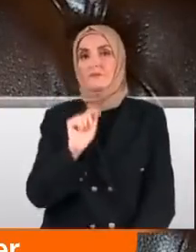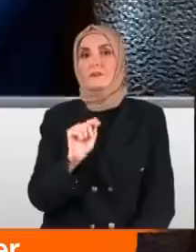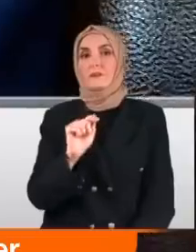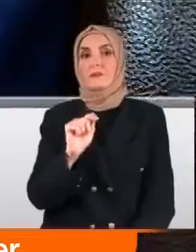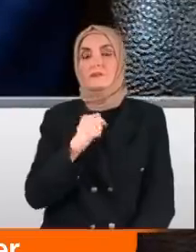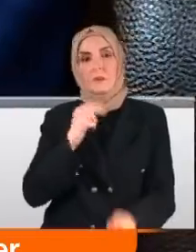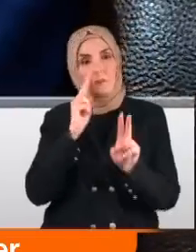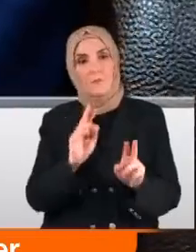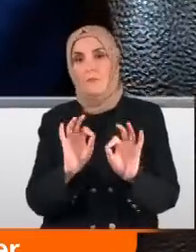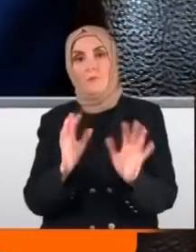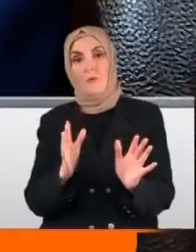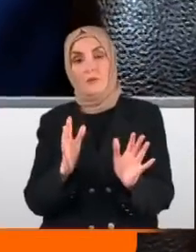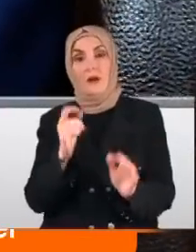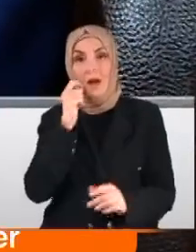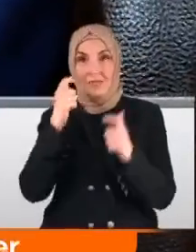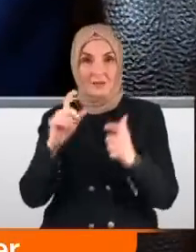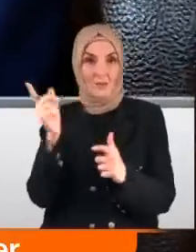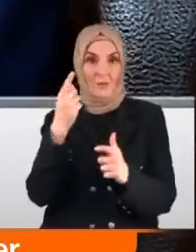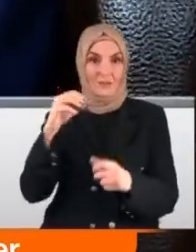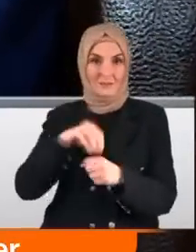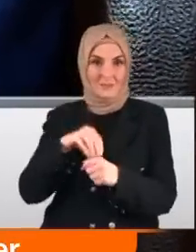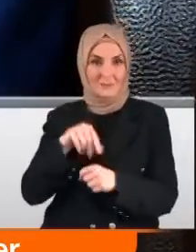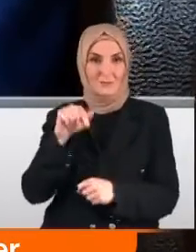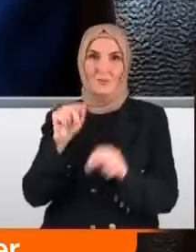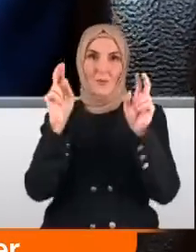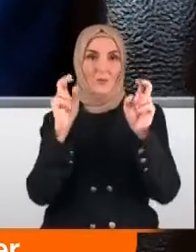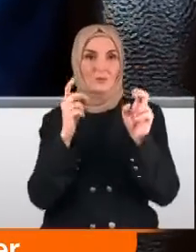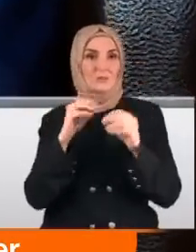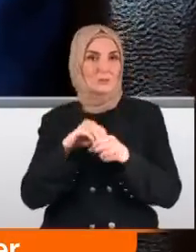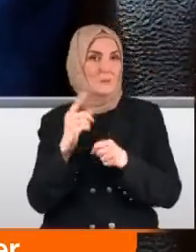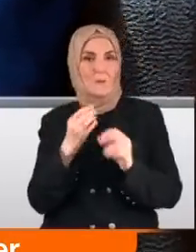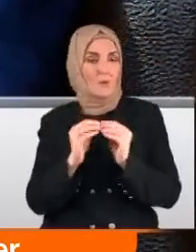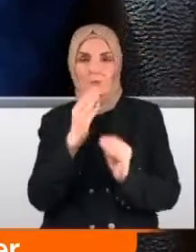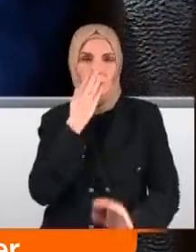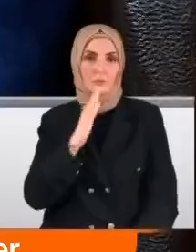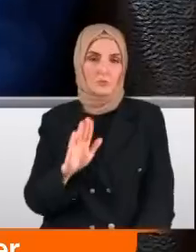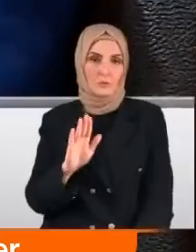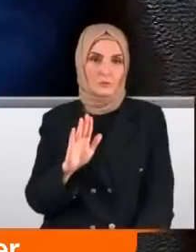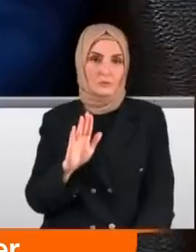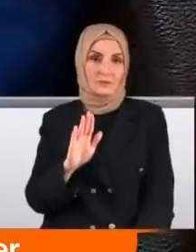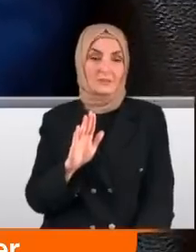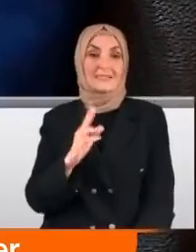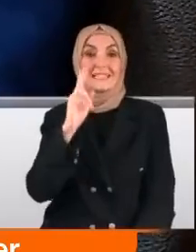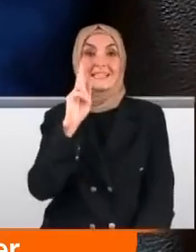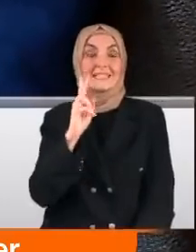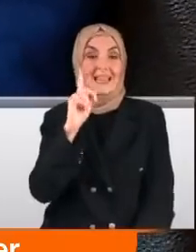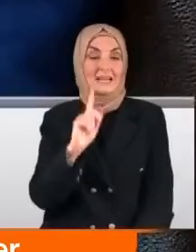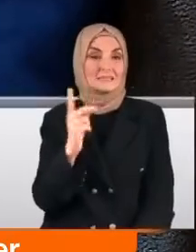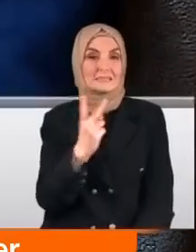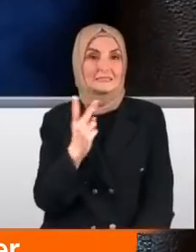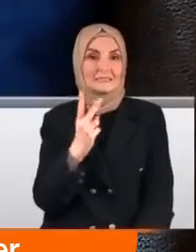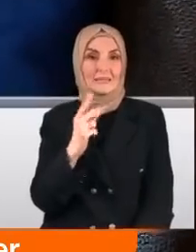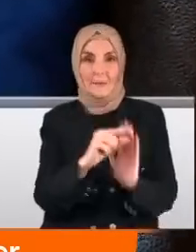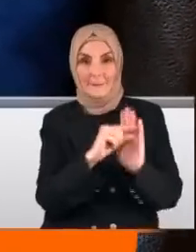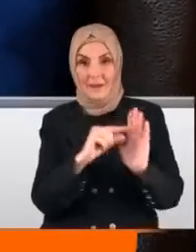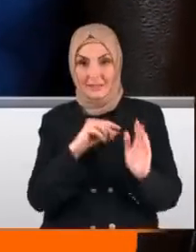zaten en ufak bir sıkıntımız söz konusu değil. Ve diğer iki maddeyle ilgili en ufak bir sıkıntımız, benim